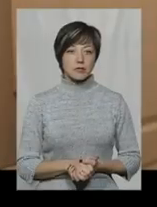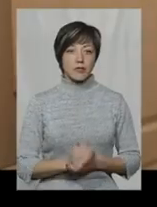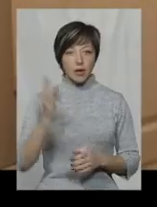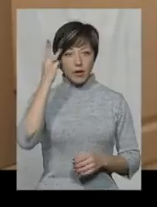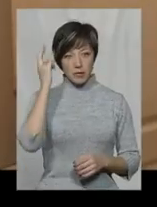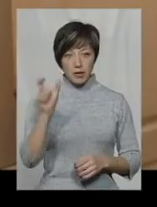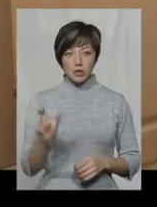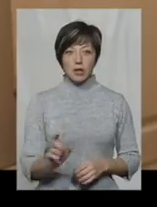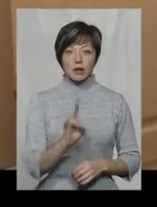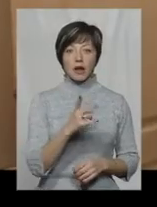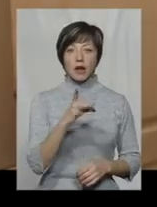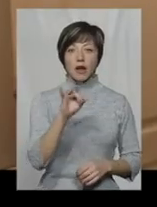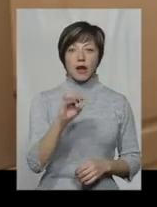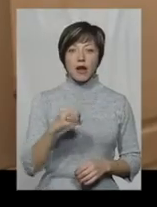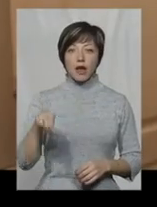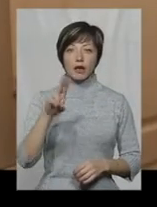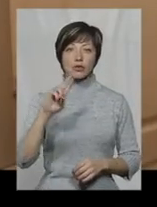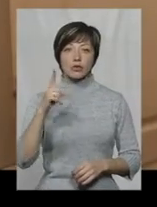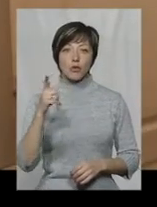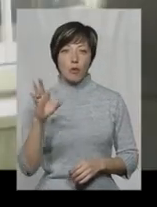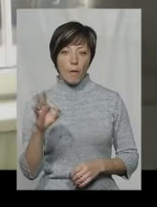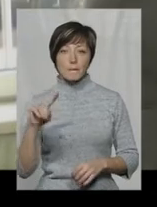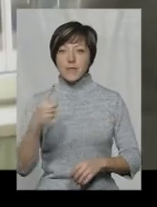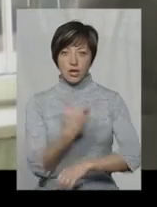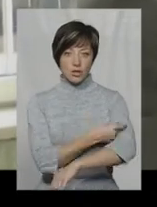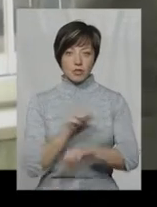Хмельничанка Наталя Гридько вперше в житті робить щеплення від грипу.